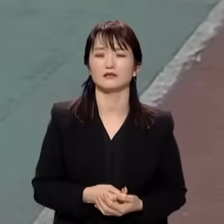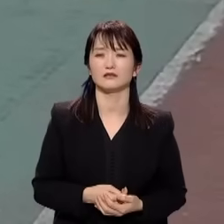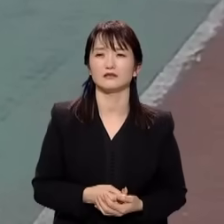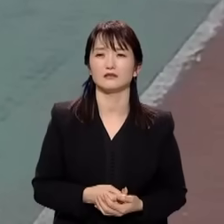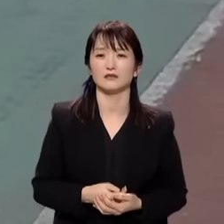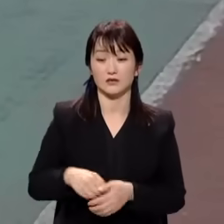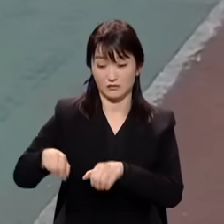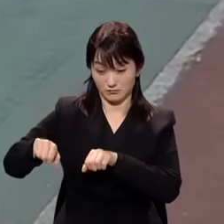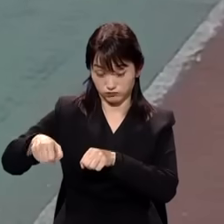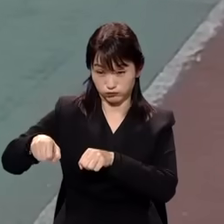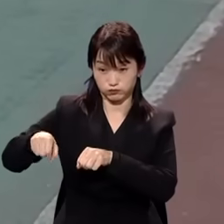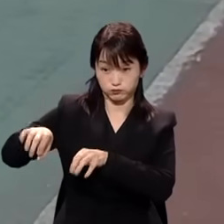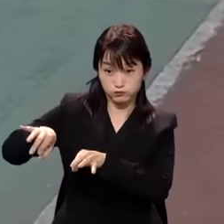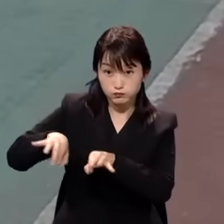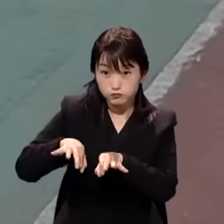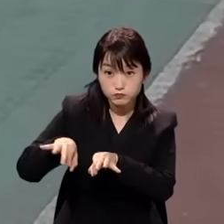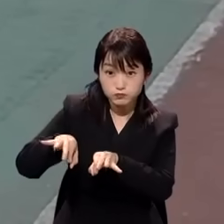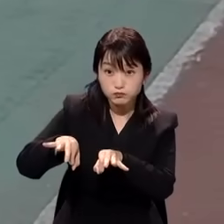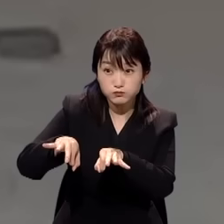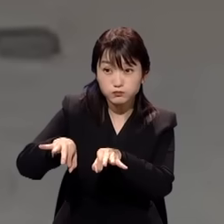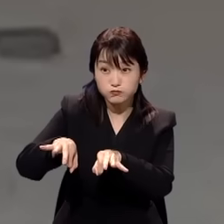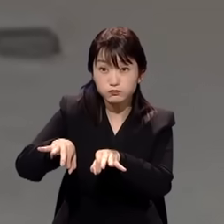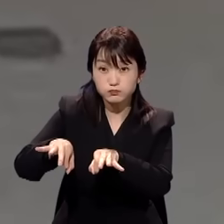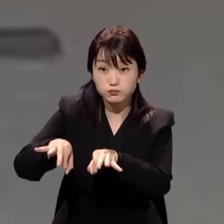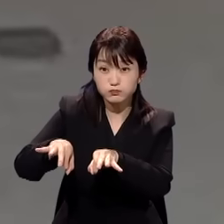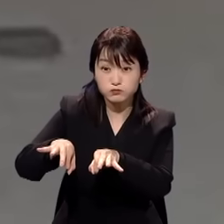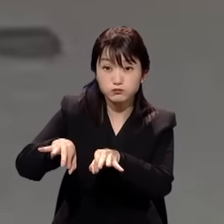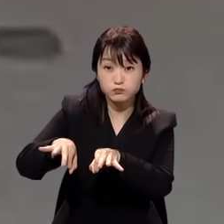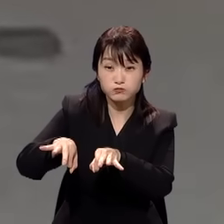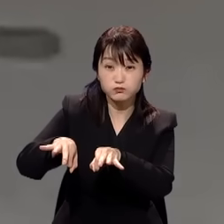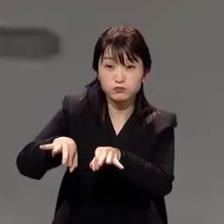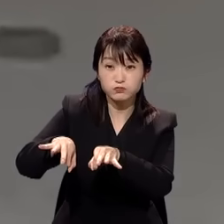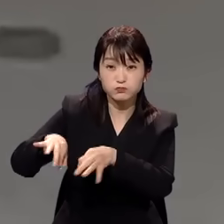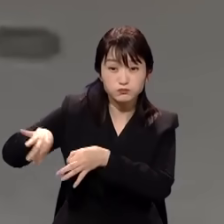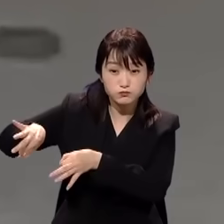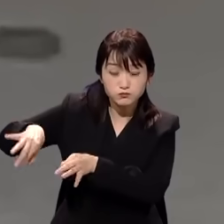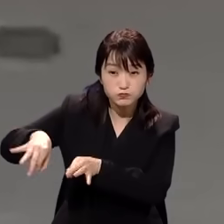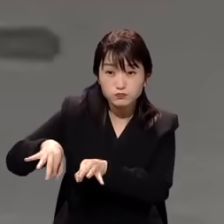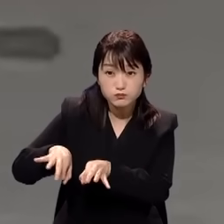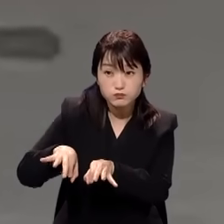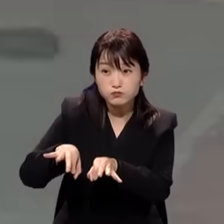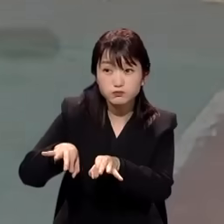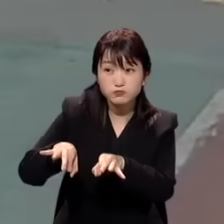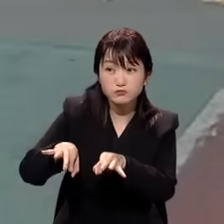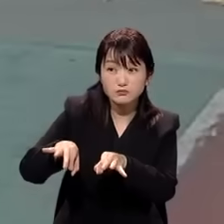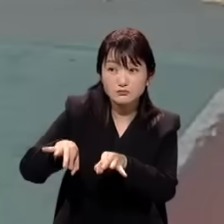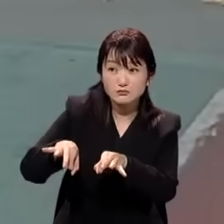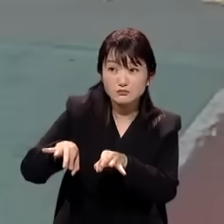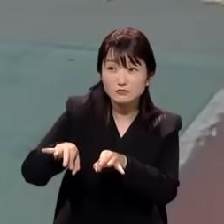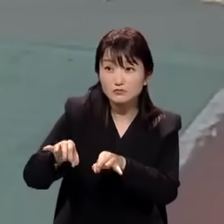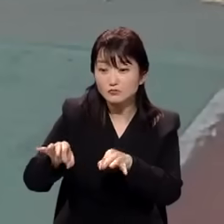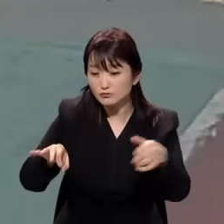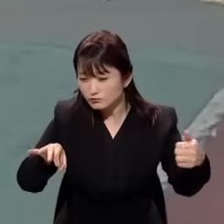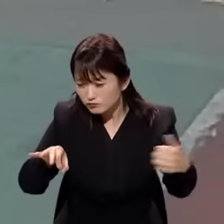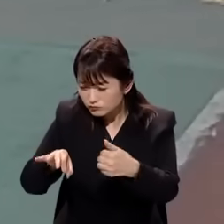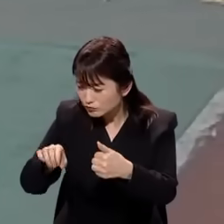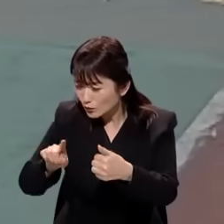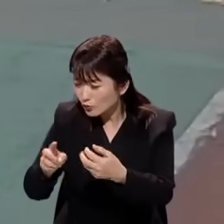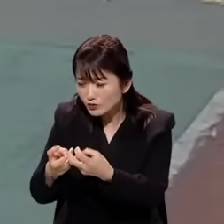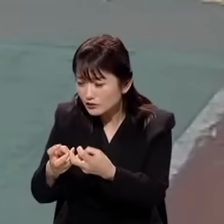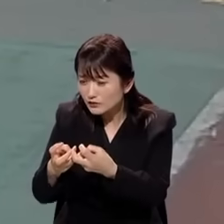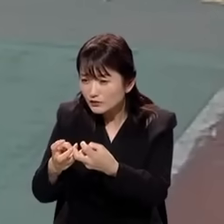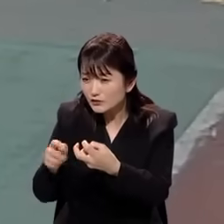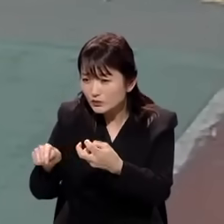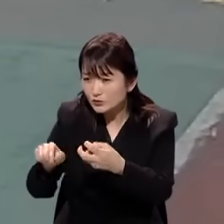자, 오토바이를 라이더는 일단 상태를 살핍니다. 아, 아저씨 괜찮아요? 하더니 다시 돌아와서